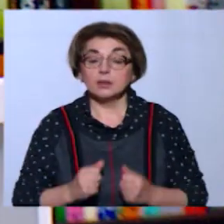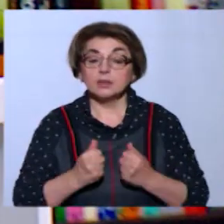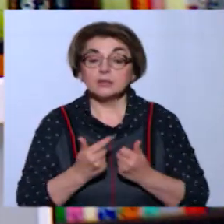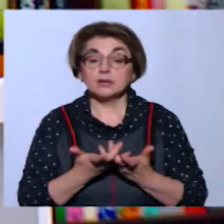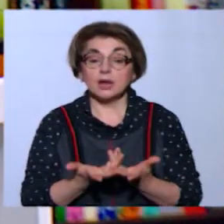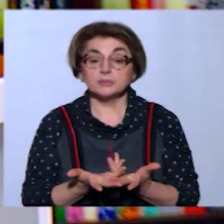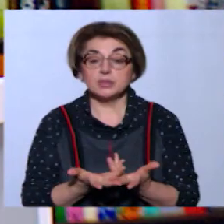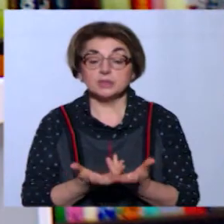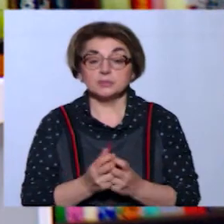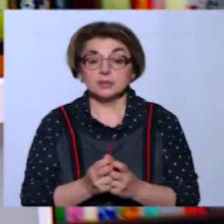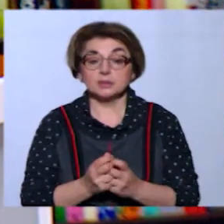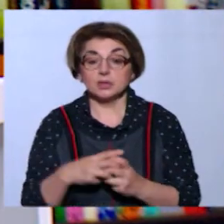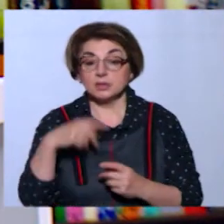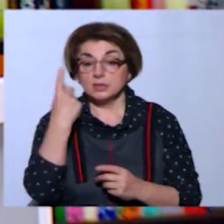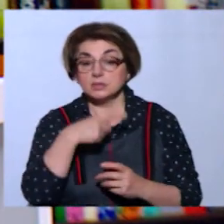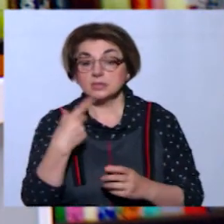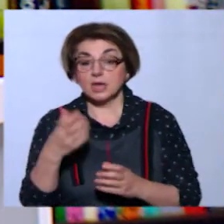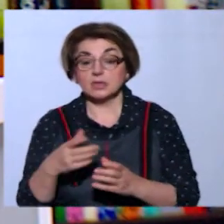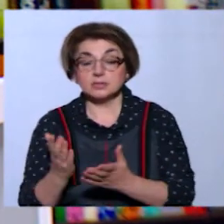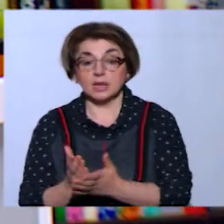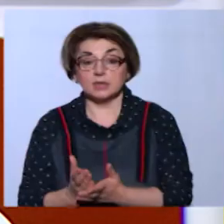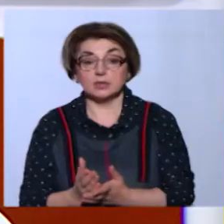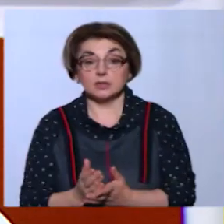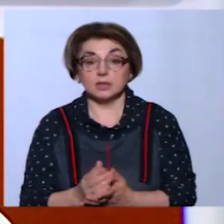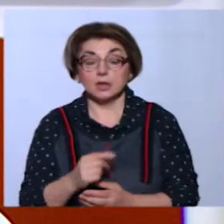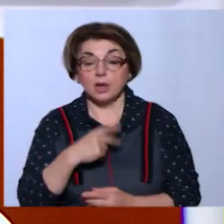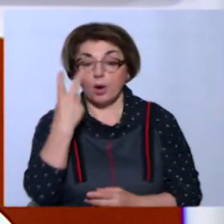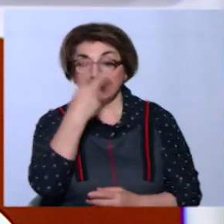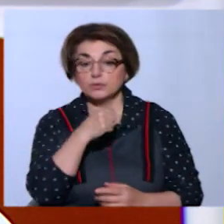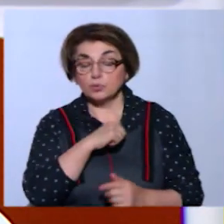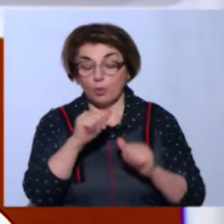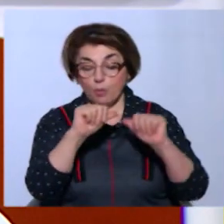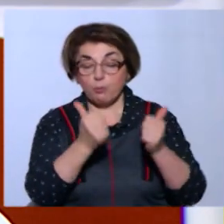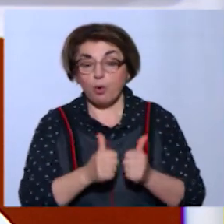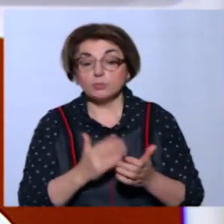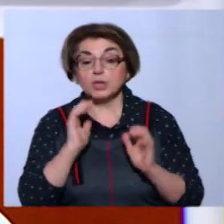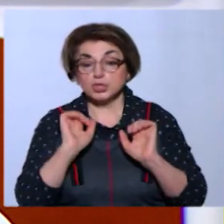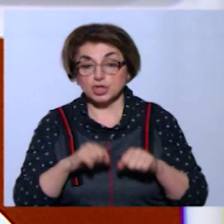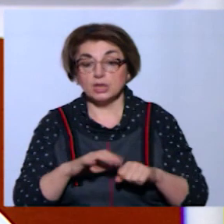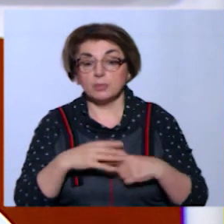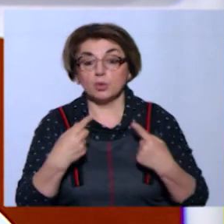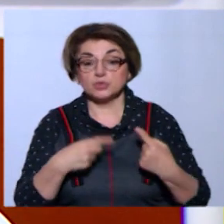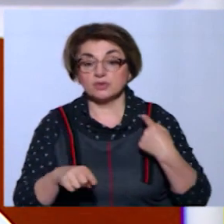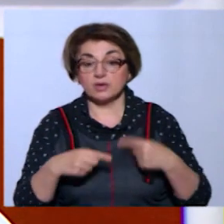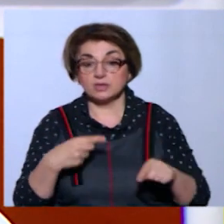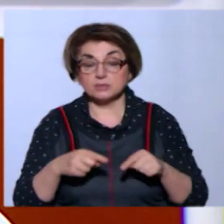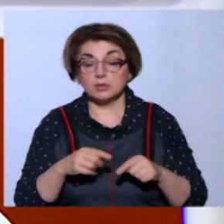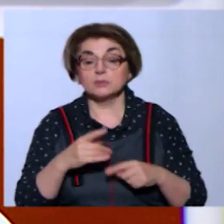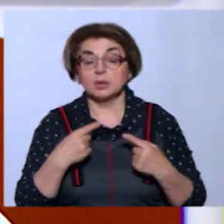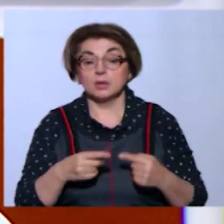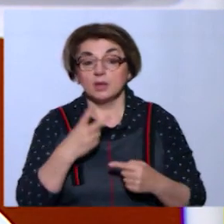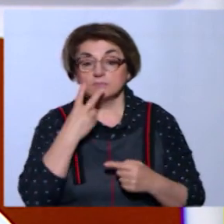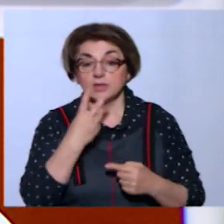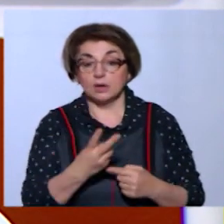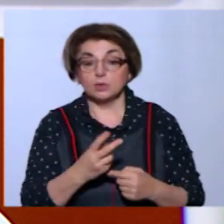რამდენიმე სახის არის. აი, ფორმითაც შეიძლება იყოს განსხვავებული ფორმის ნეირონები არსებობს. ეხლა